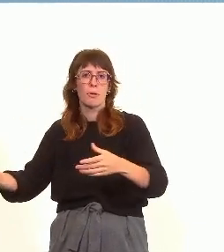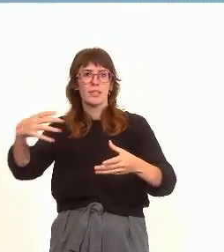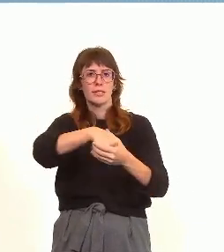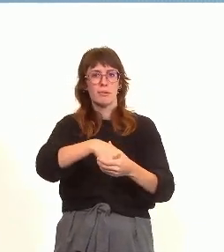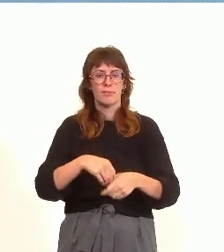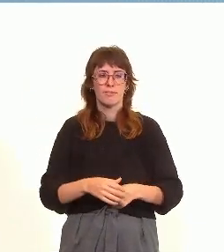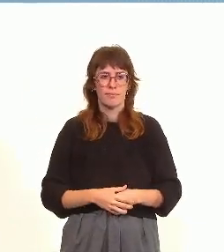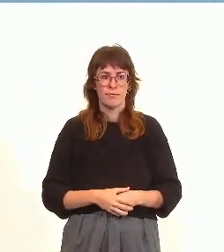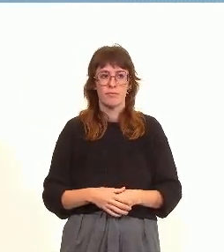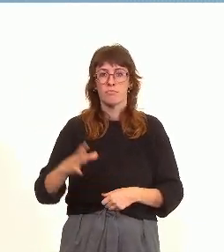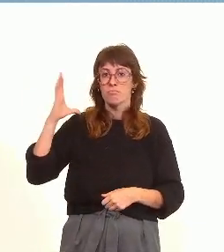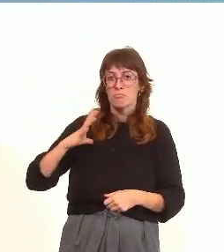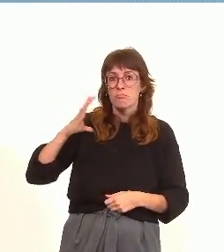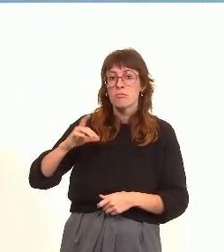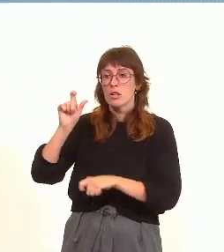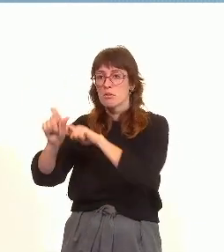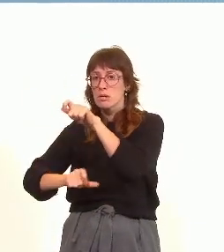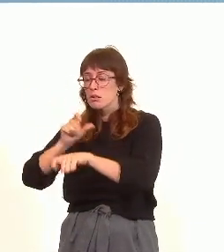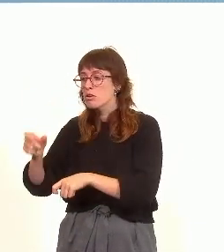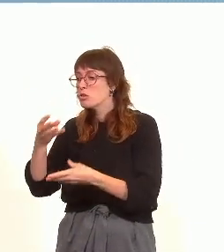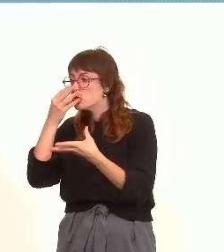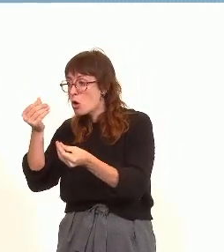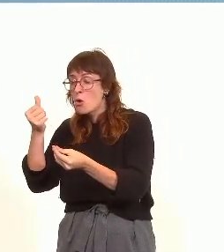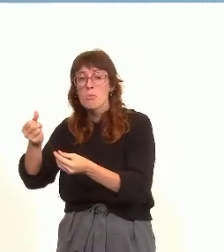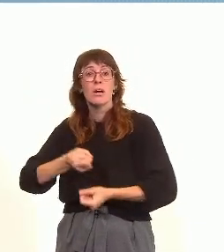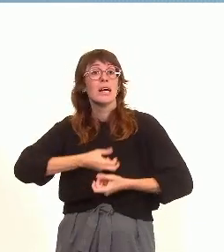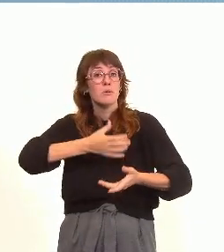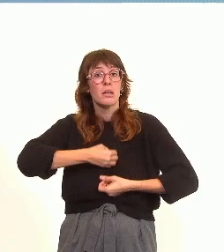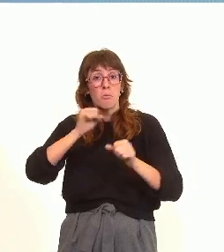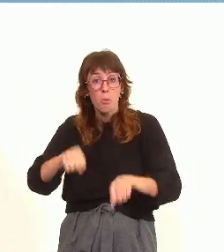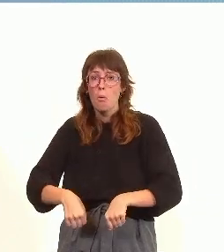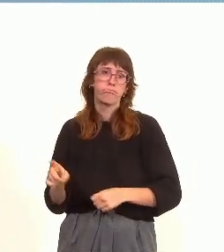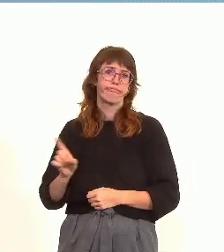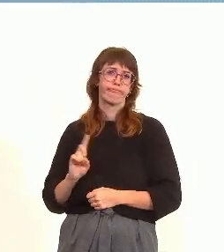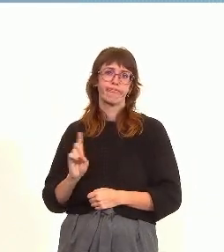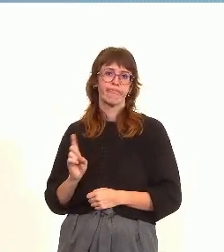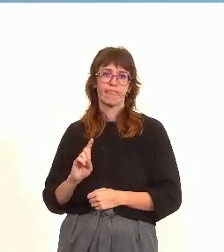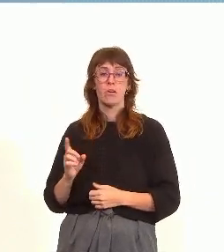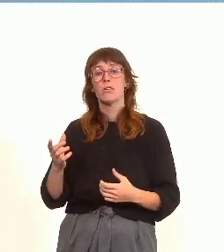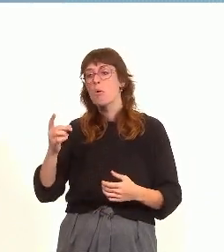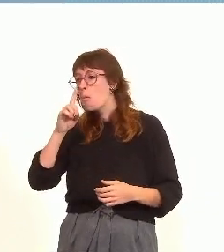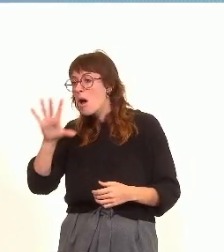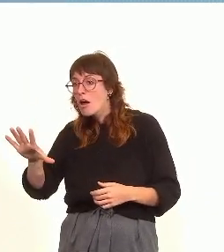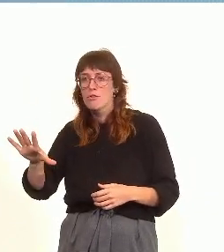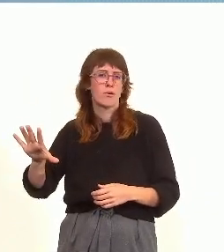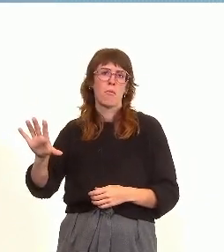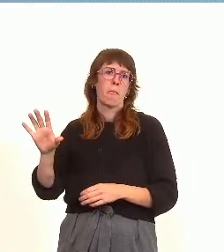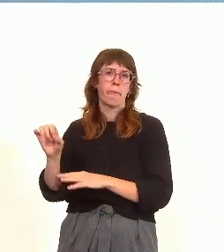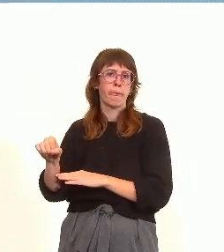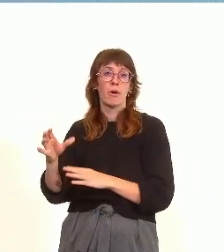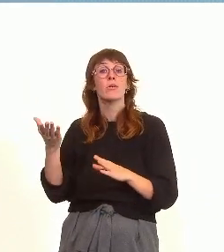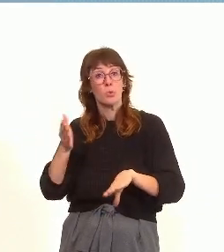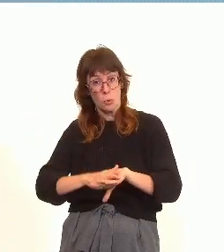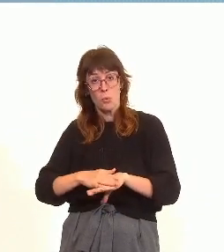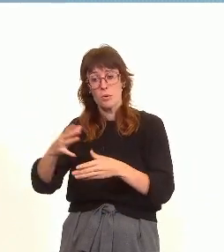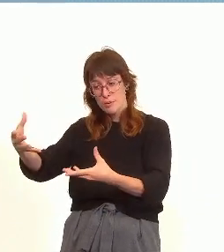n'ayant pas capacité à s'exprimer, à émettre une opinion sur leur choix de vie. Au contraire, on constate tous les jours, et dans les initiatives que vous